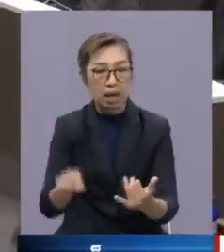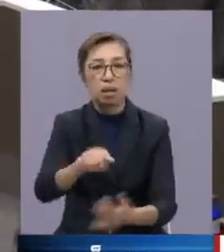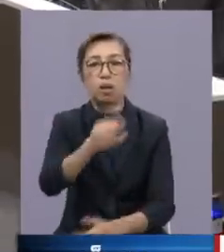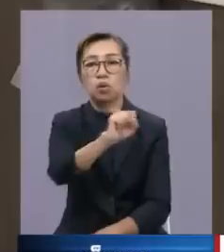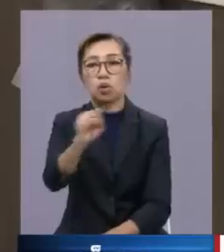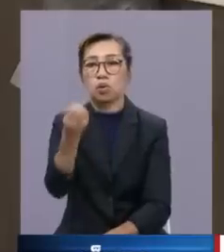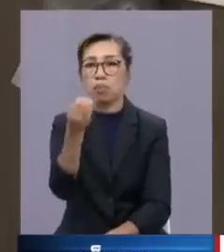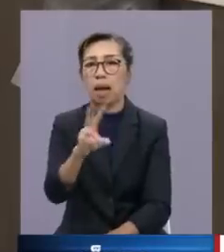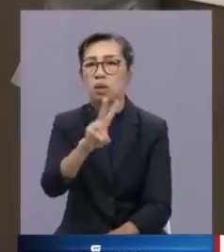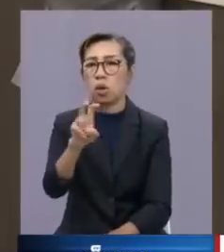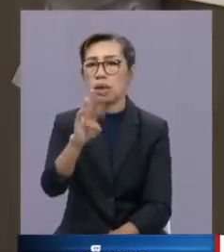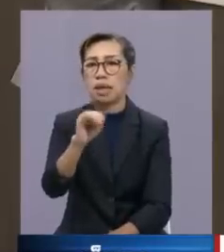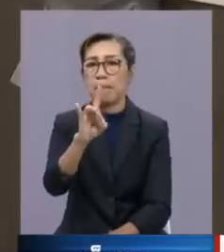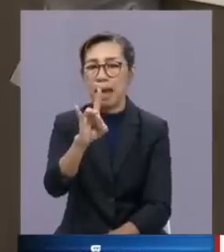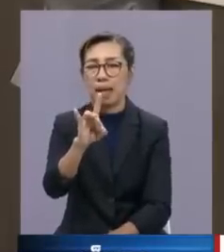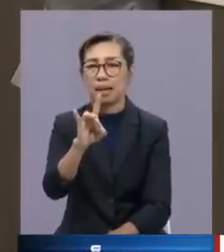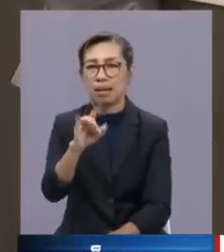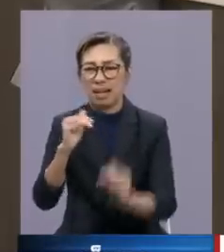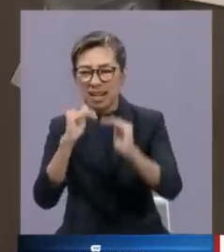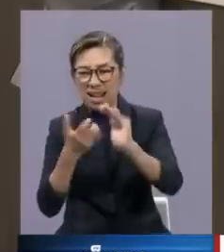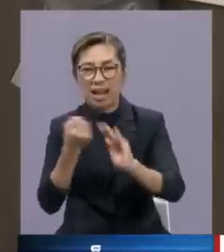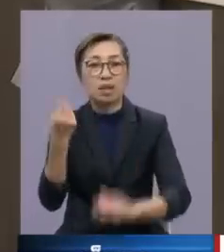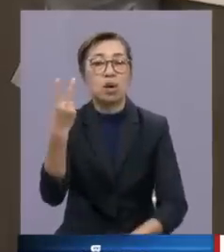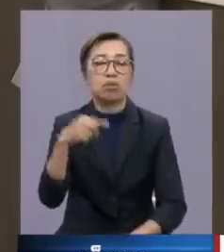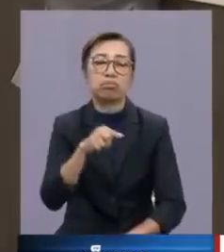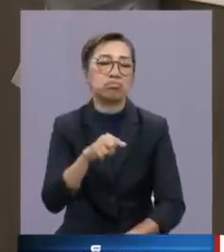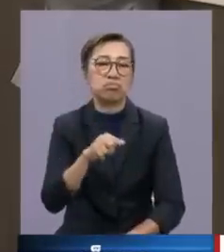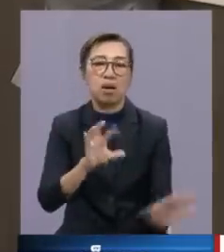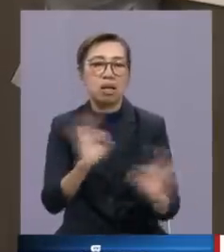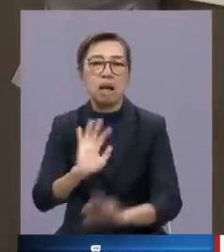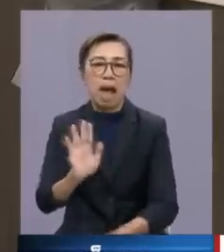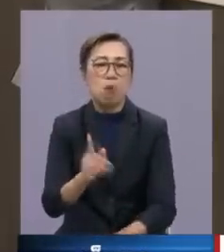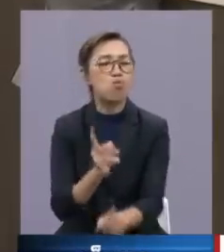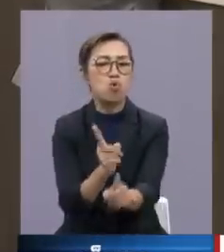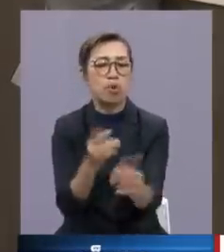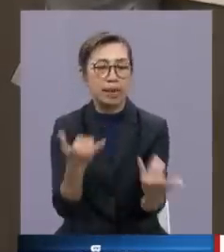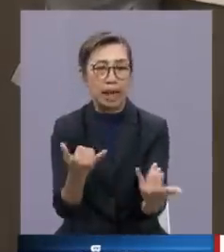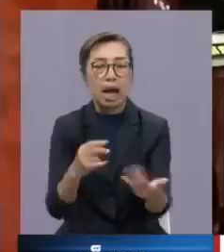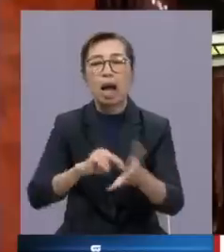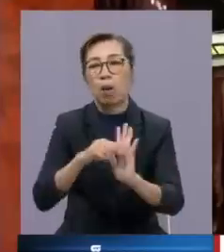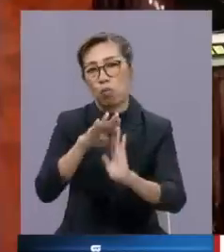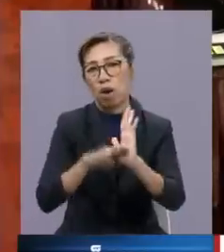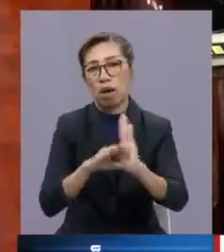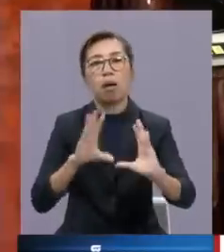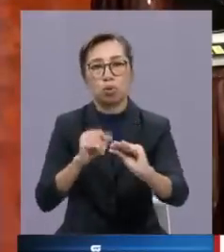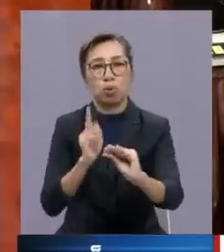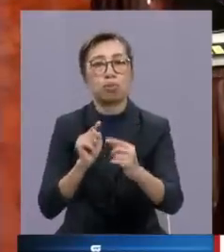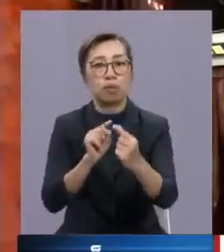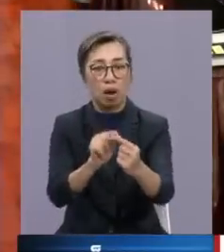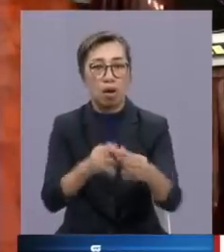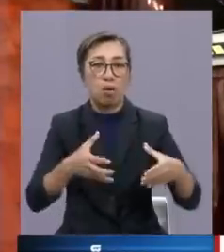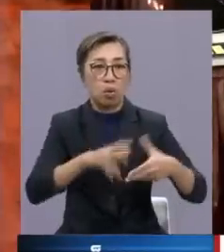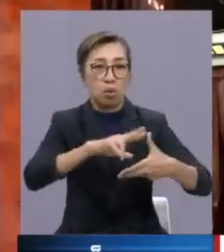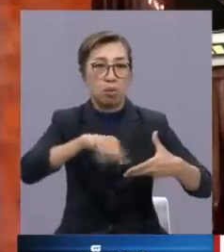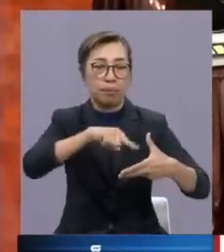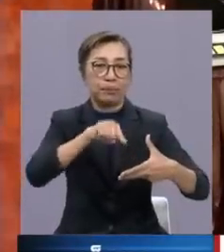ใหญ่248คนห่างกัน2เสียงเองนะฮะไม่เห็นด้วยกับการเลื่อนก็เลยไม่เลื่อนวาระนั้นนะครับโดยเสียงพลังประช